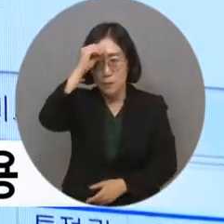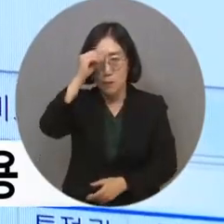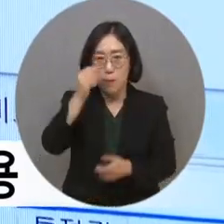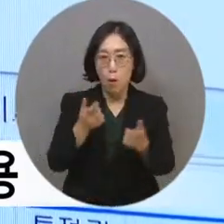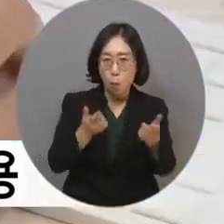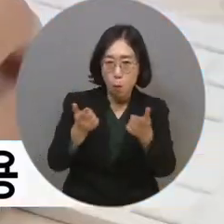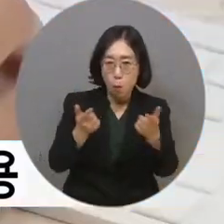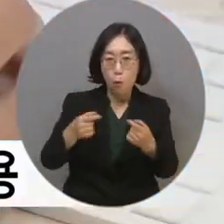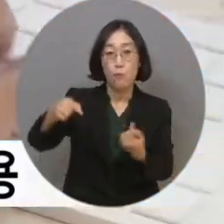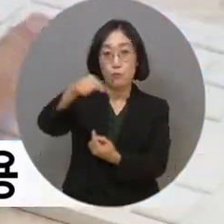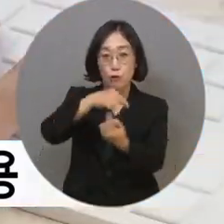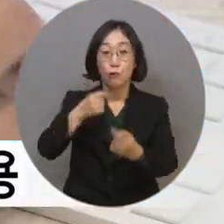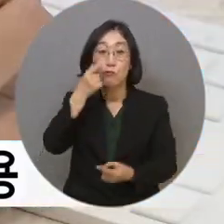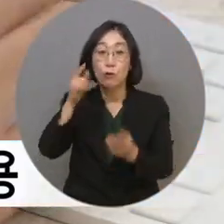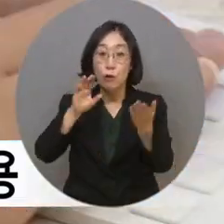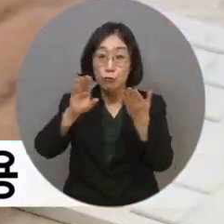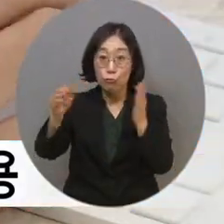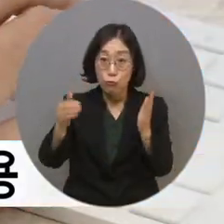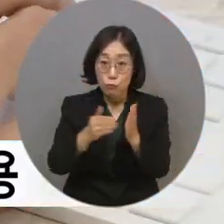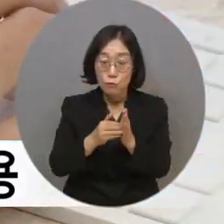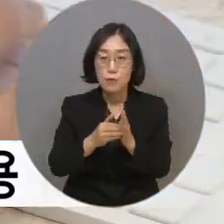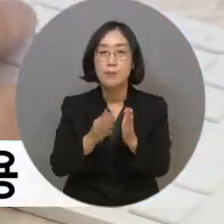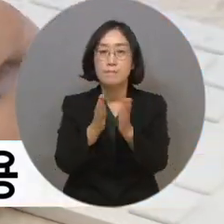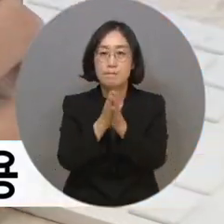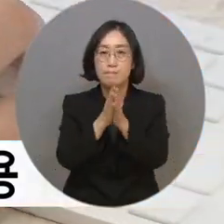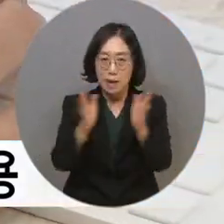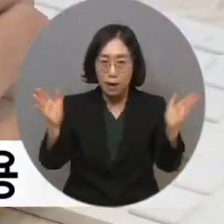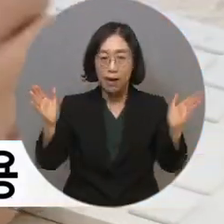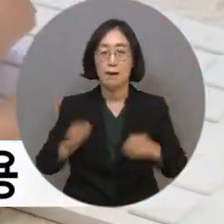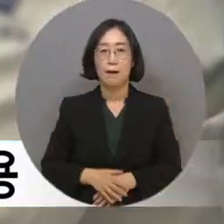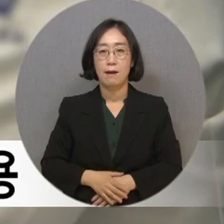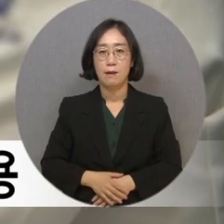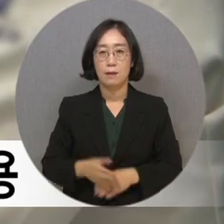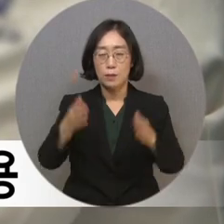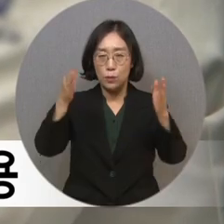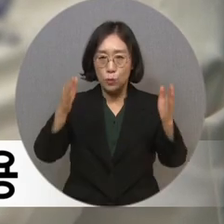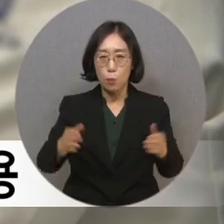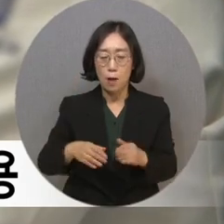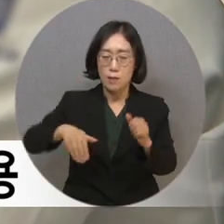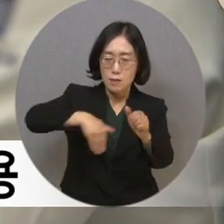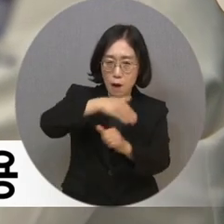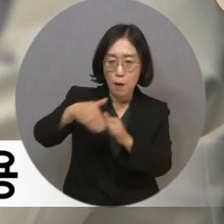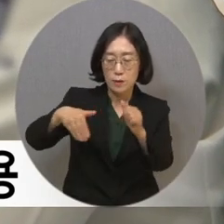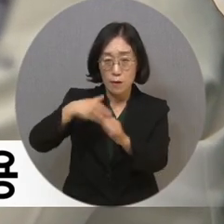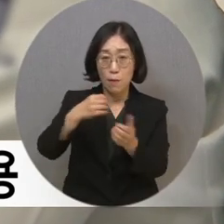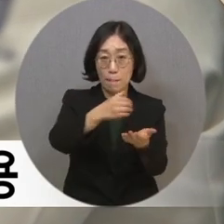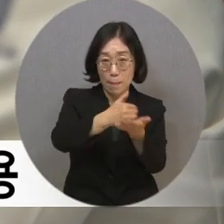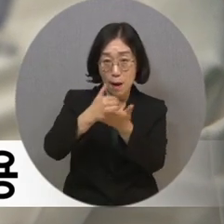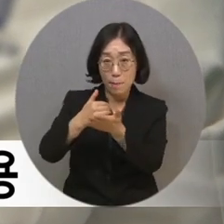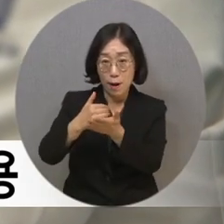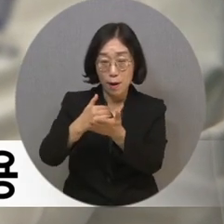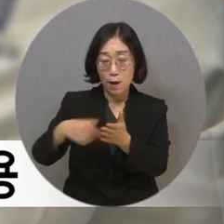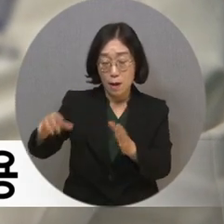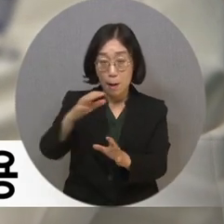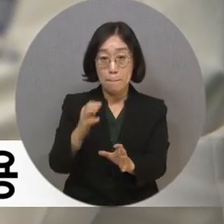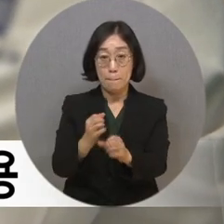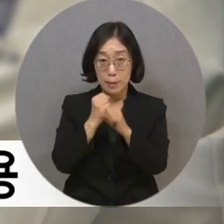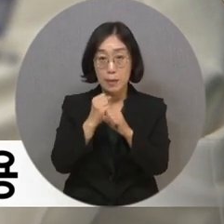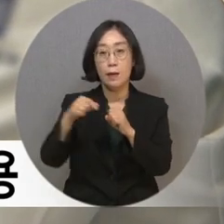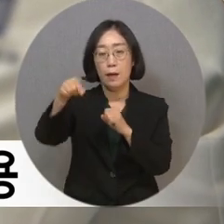맞아 국정과제 이행 차원에서 마련됐습니다. 그간 제기된 현장 의견 등을 바탕으로 비대면